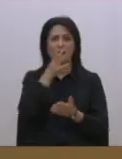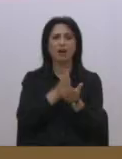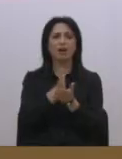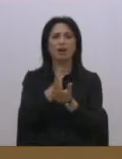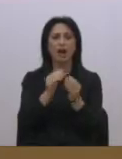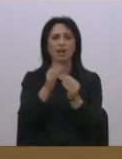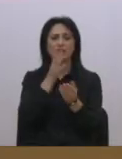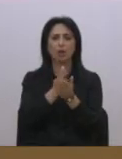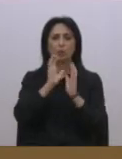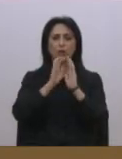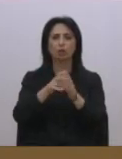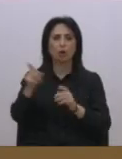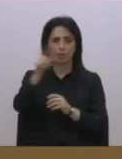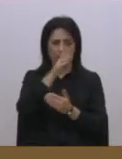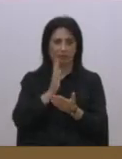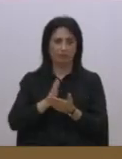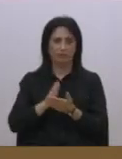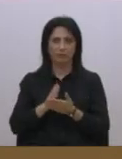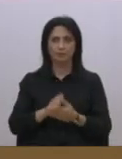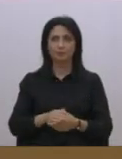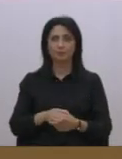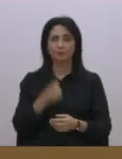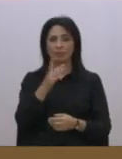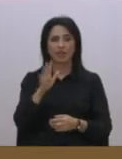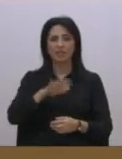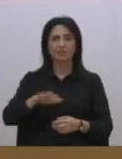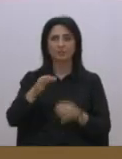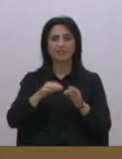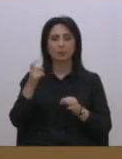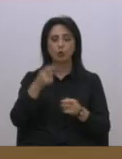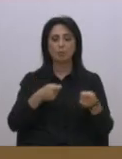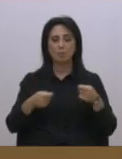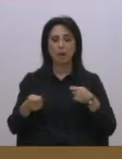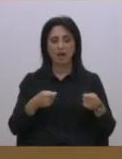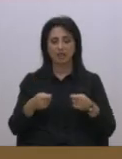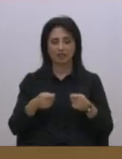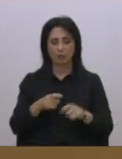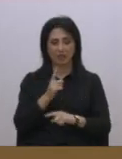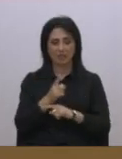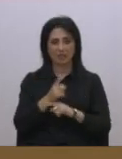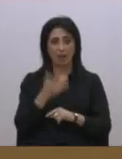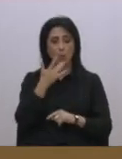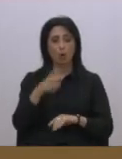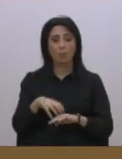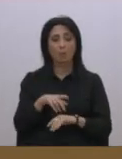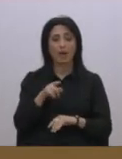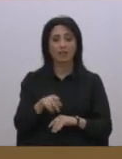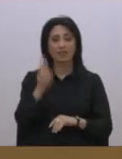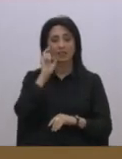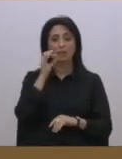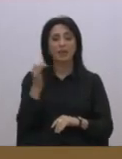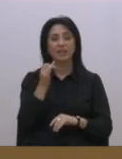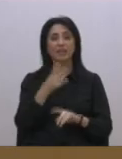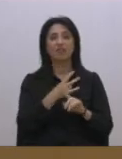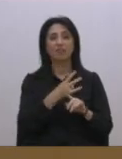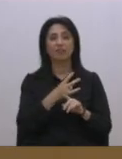ათწლეულებია მსოფლიო პრაქტიკა იღენებს. არაერთ ქვეყანაში დემოკრატიული მართველობები გრძალავენ პოლიტიკურ პარტიებს სახელმწიფო